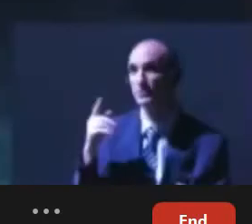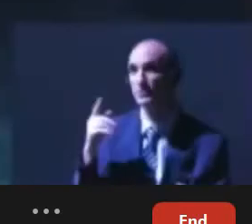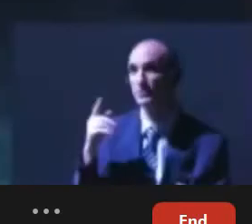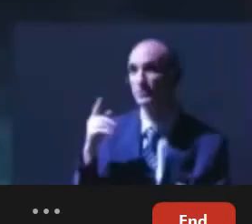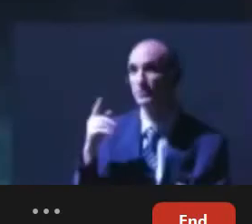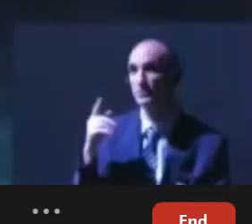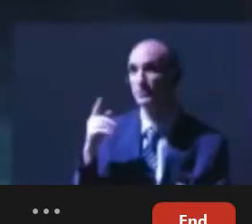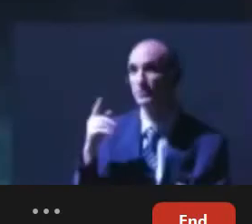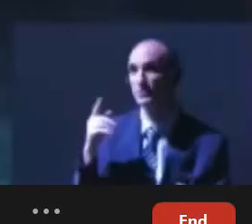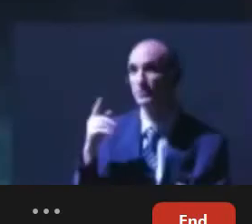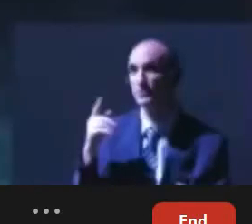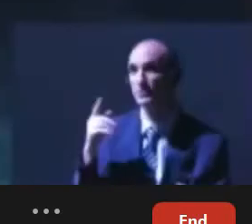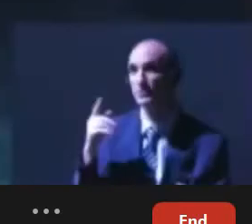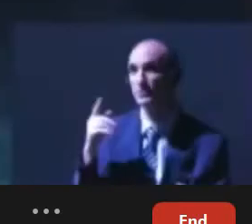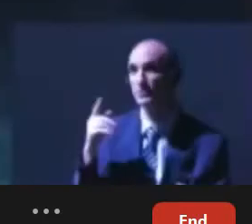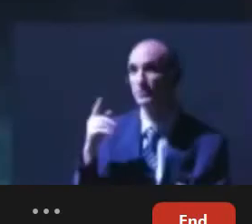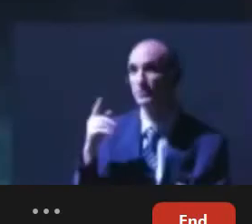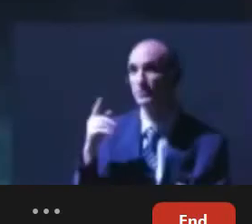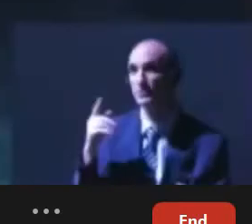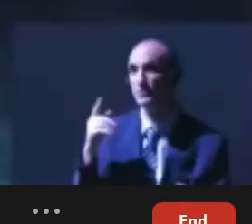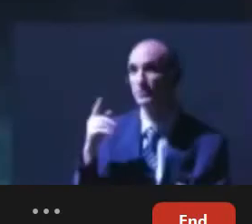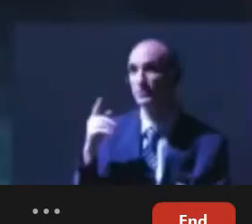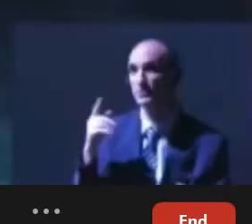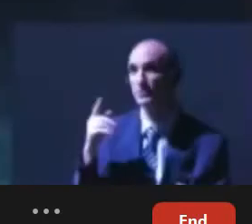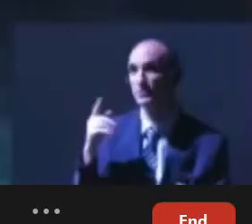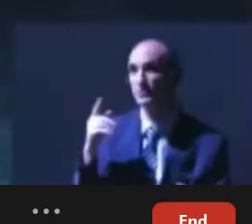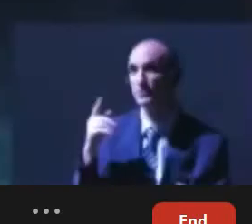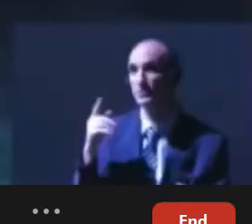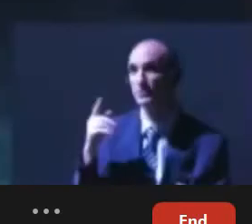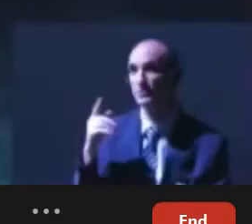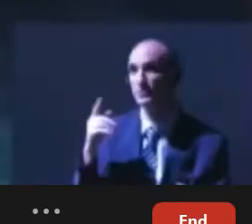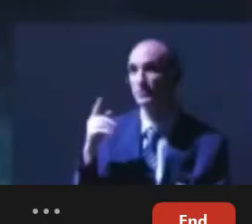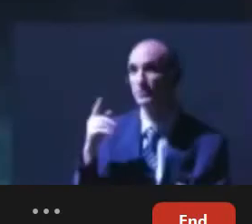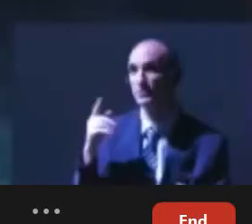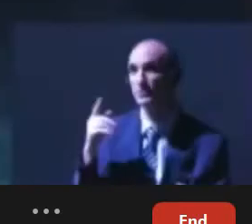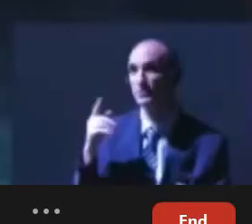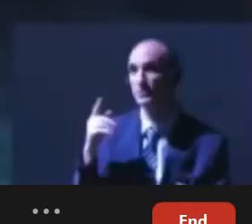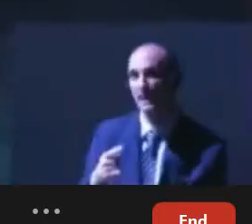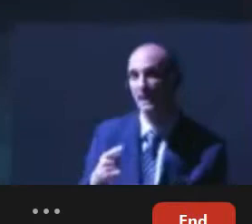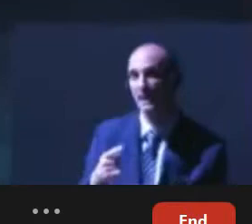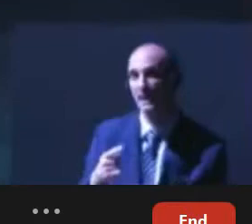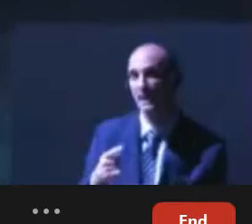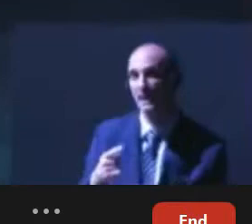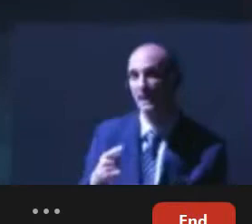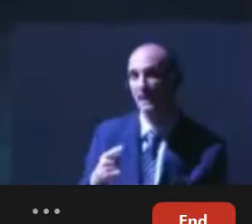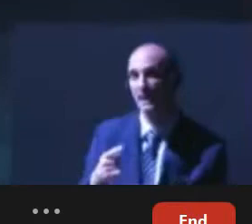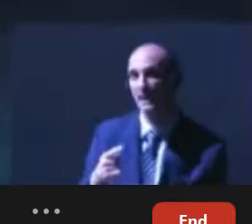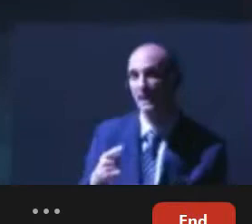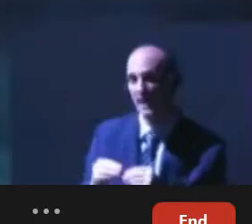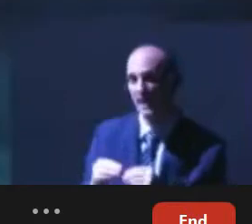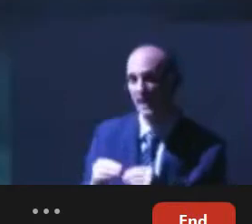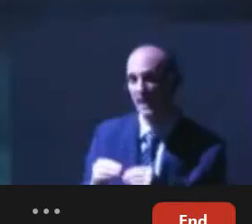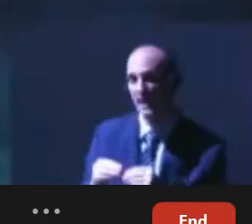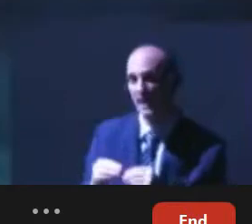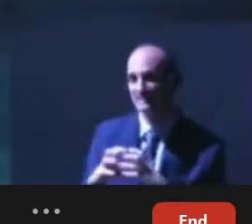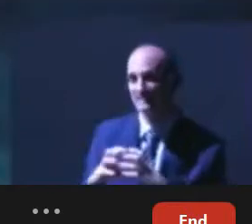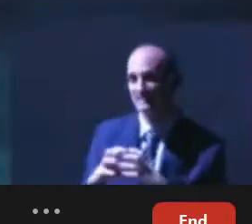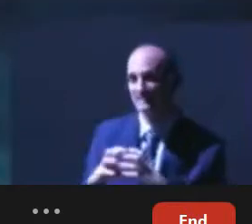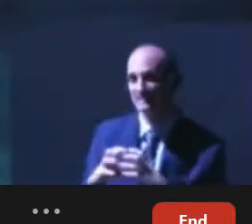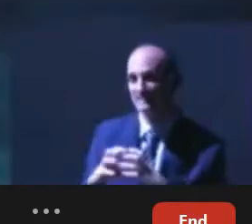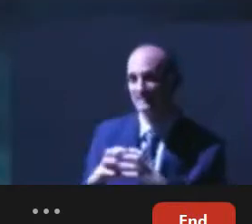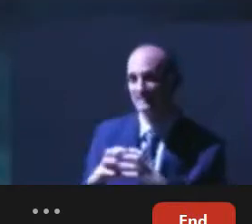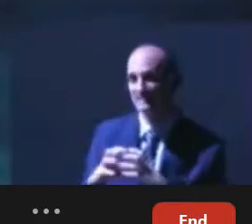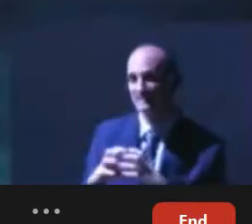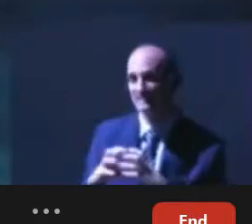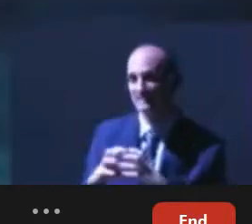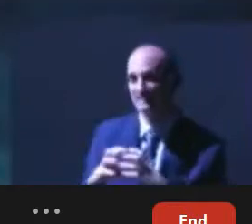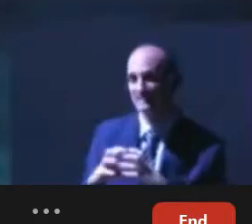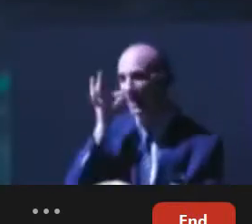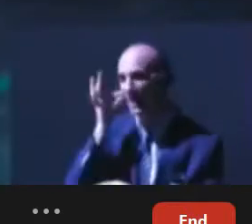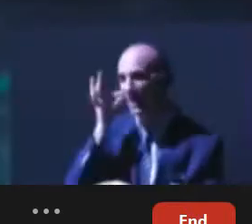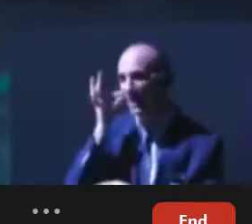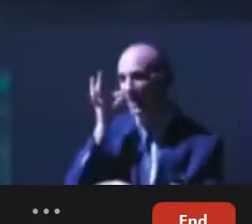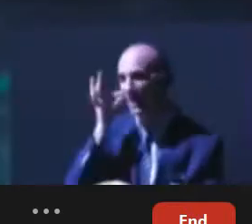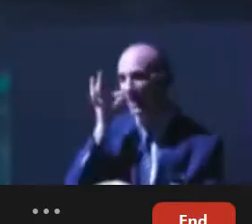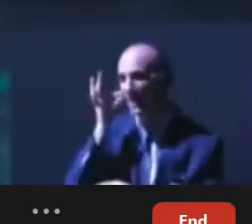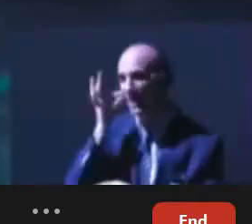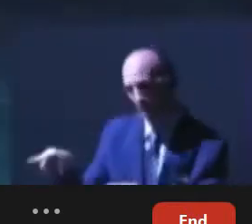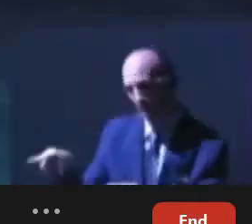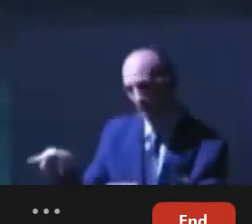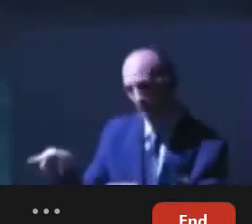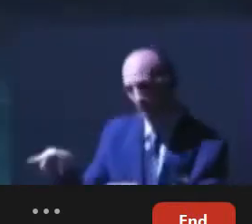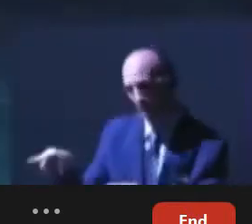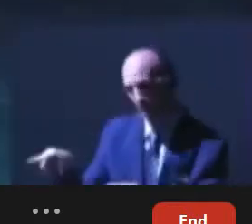cái phần rất là lớn mà công ty đang chúng ta phải thực hiện, anh đã lấy trách nhiệm để thực hiện, và tôi rất thích cái